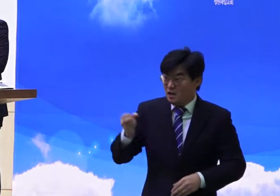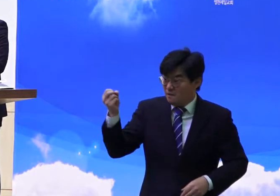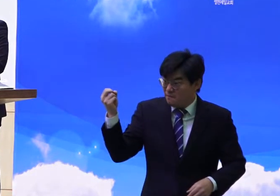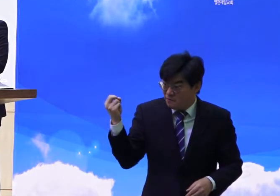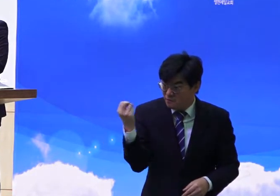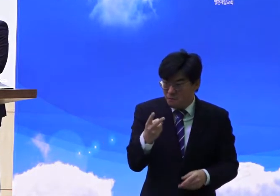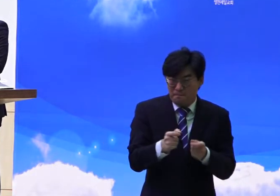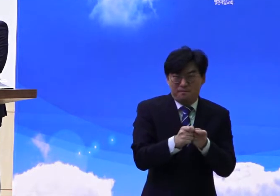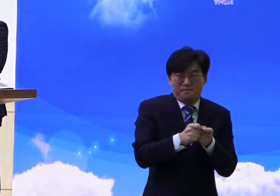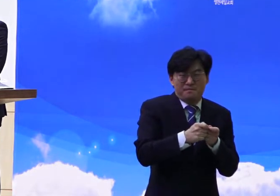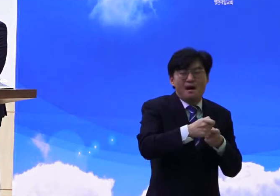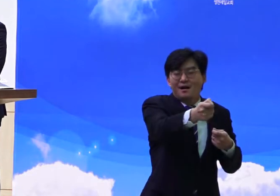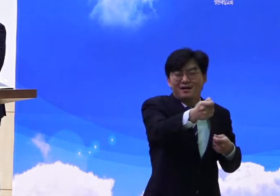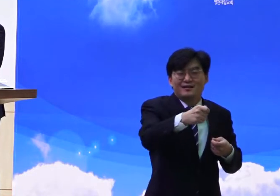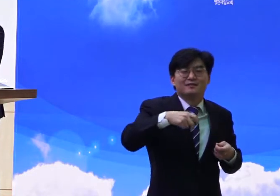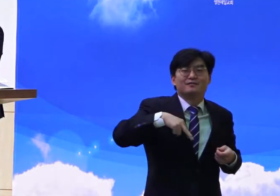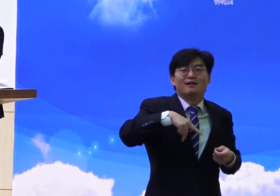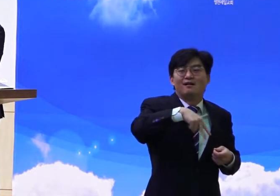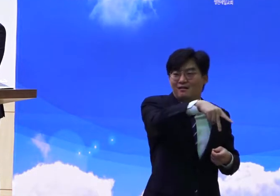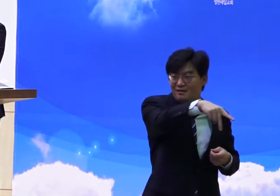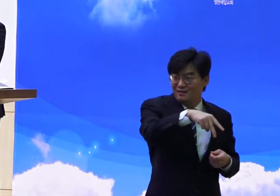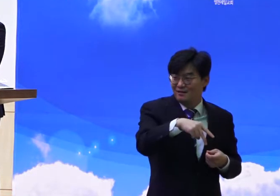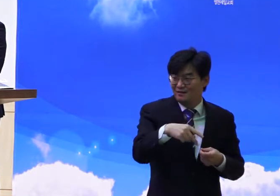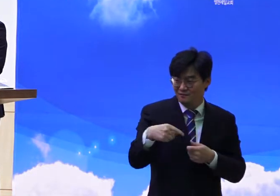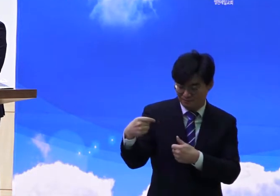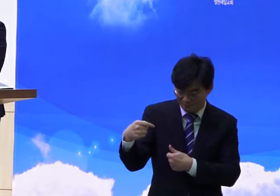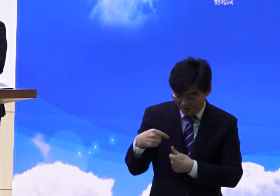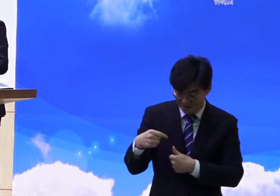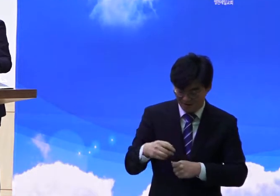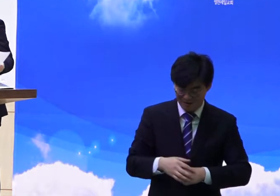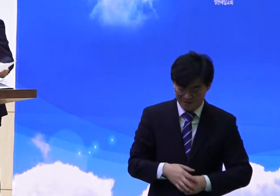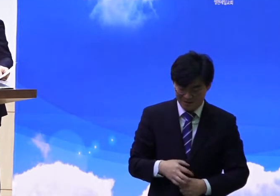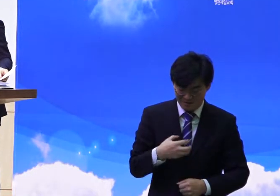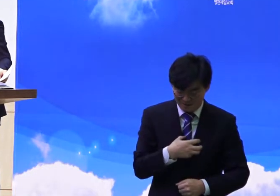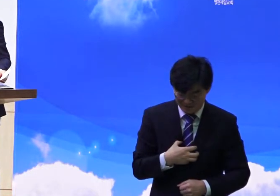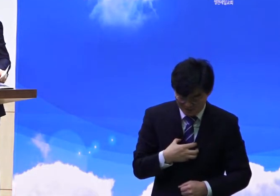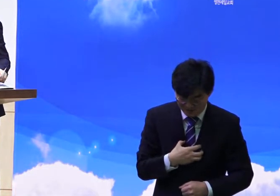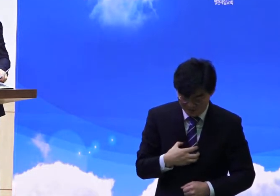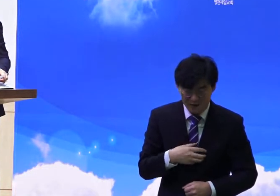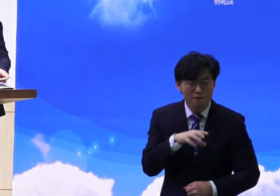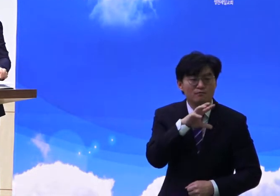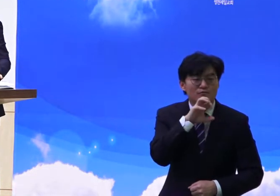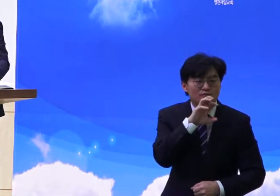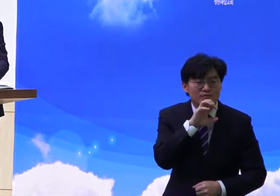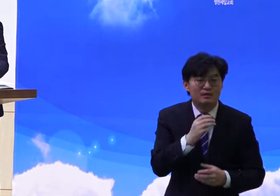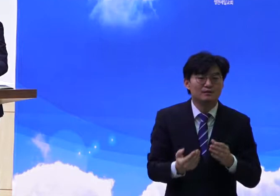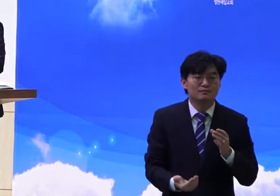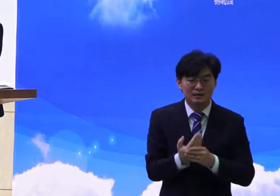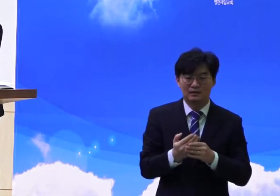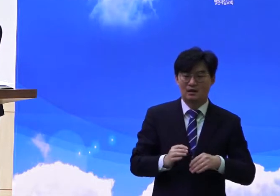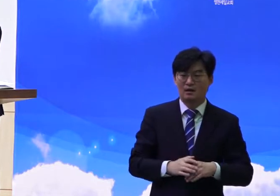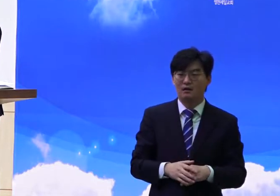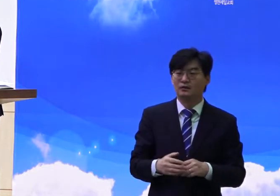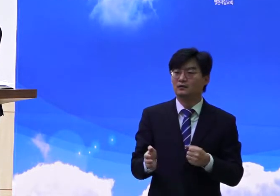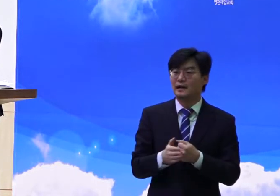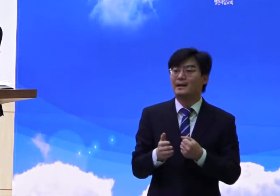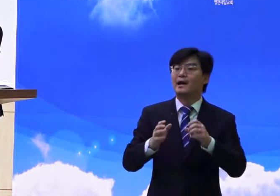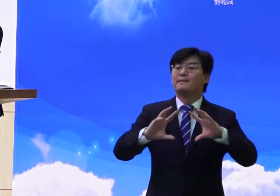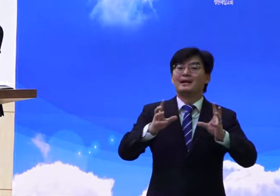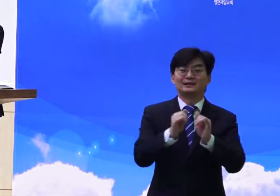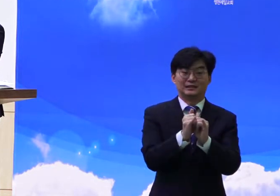겁니다. 예기치 못했던 어려움, 그 어려움에 마음이 무너지고 상하는